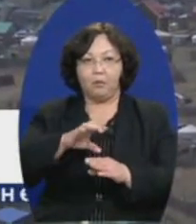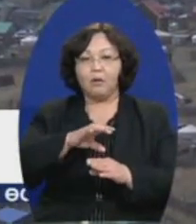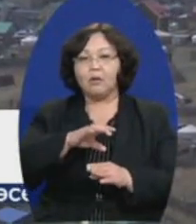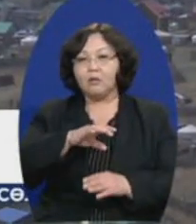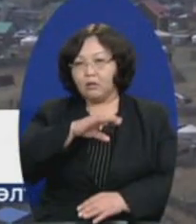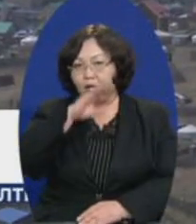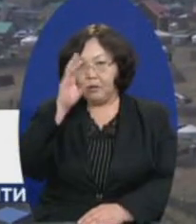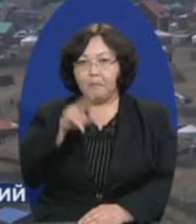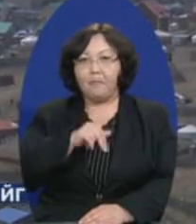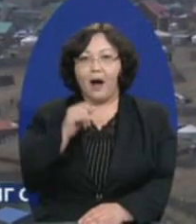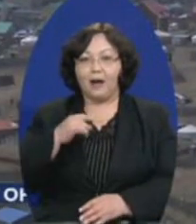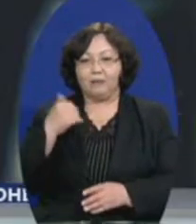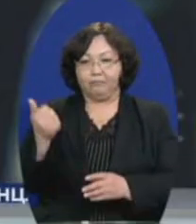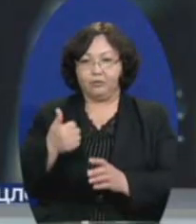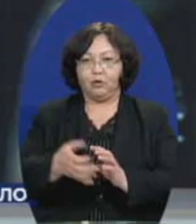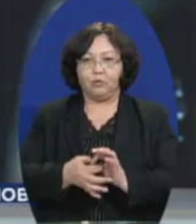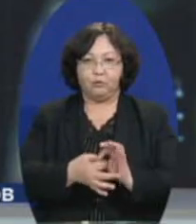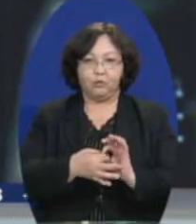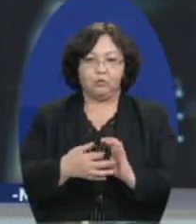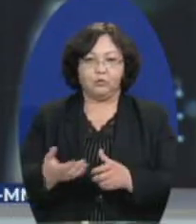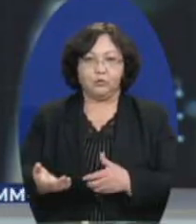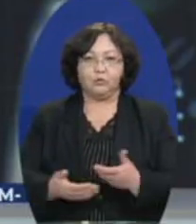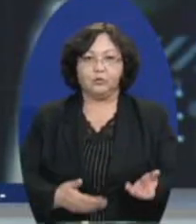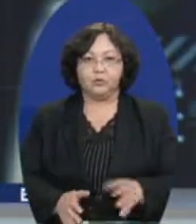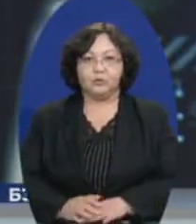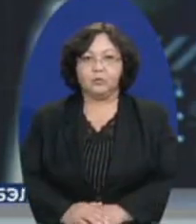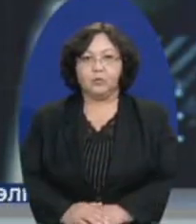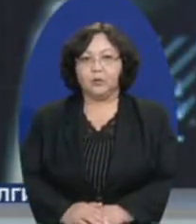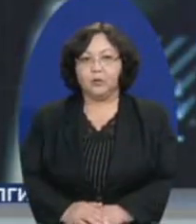байна. Монголын үндсэн хуульд нэмэлт өөрчлөлт